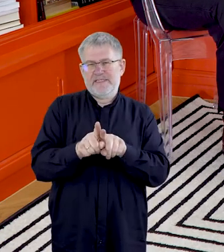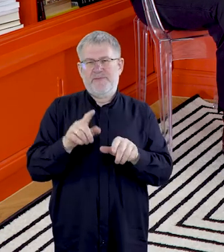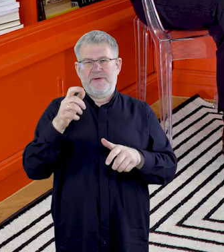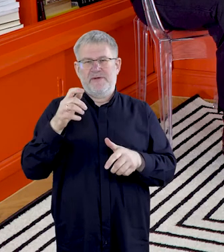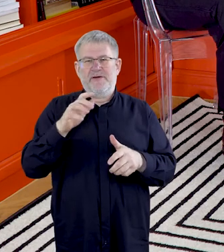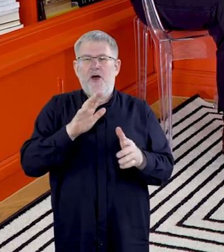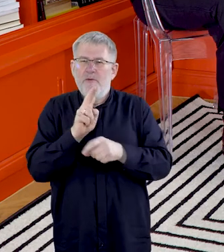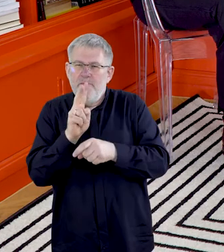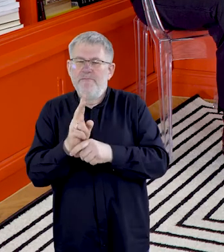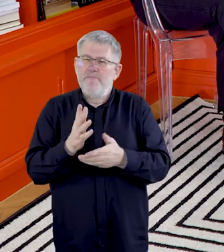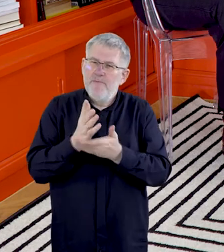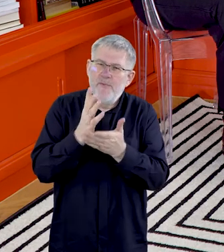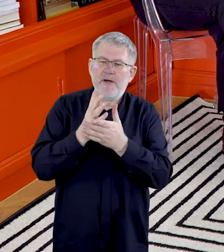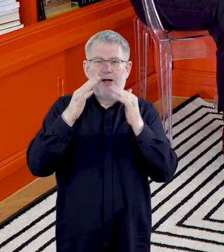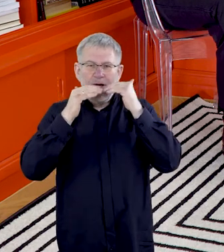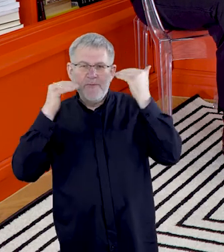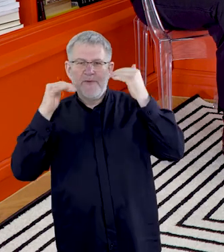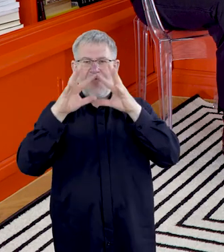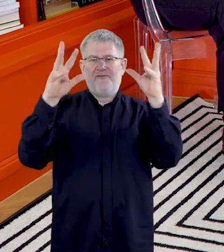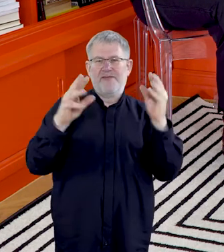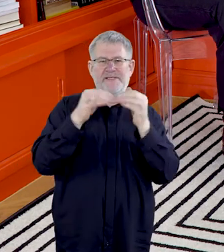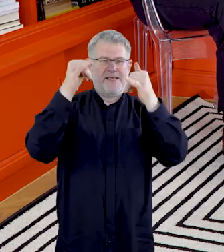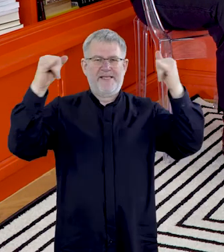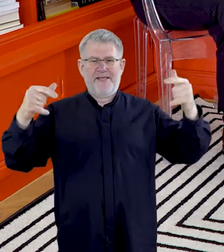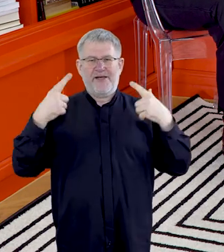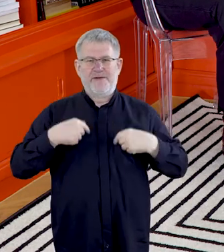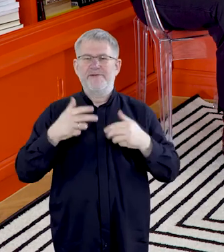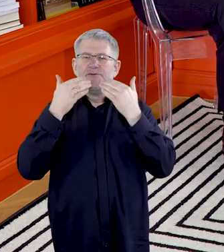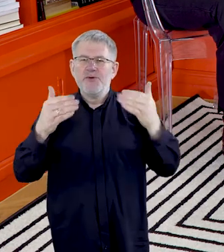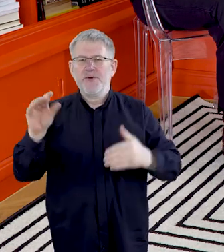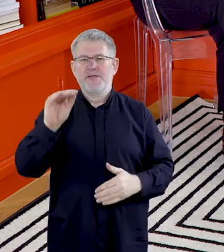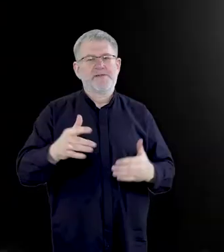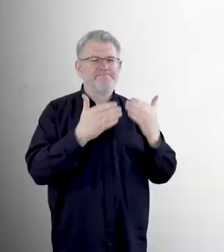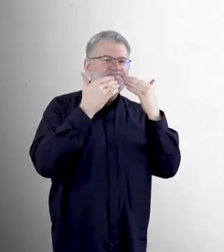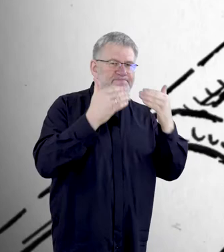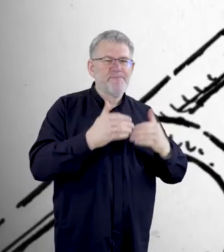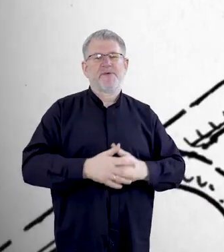troską i optymizmem, jak wszystkich pozostałych. Dziękuję jeszcze raz. Dziękuję.